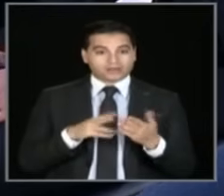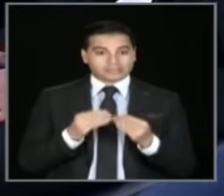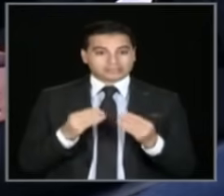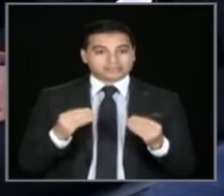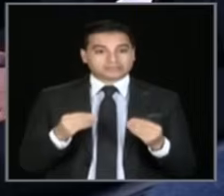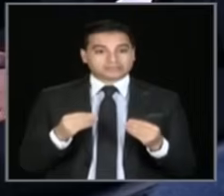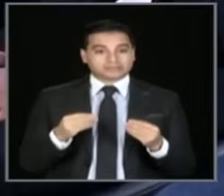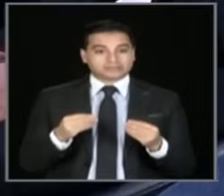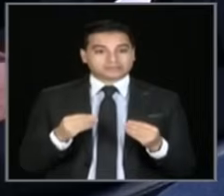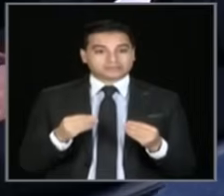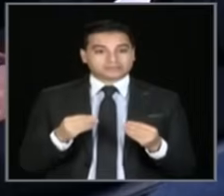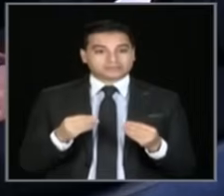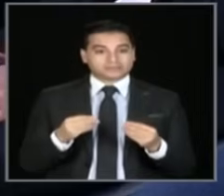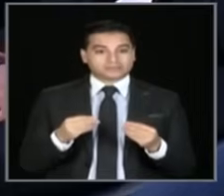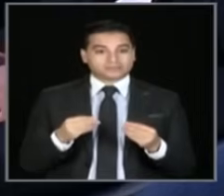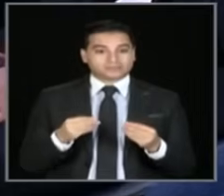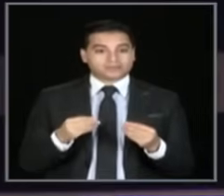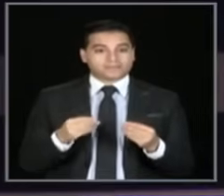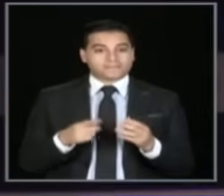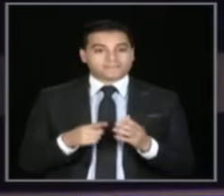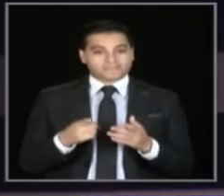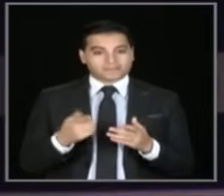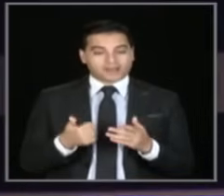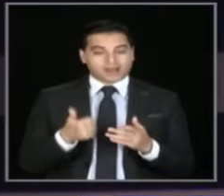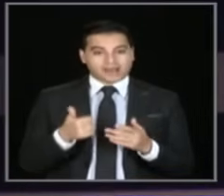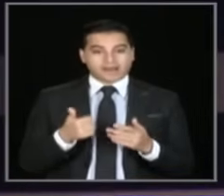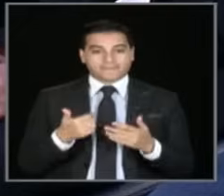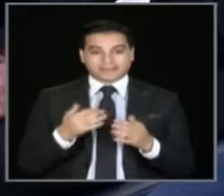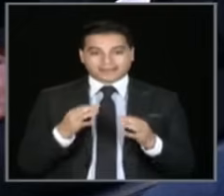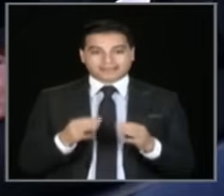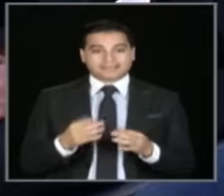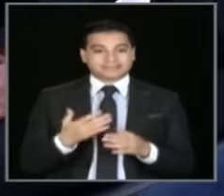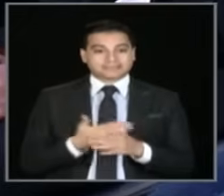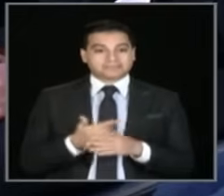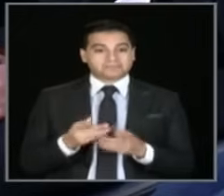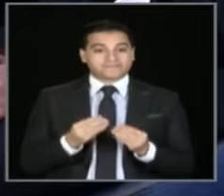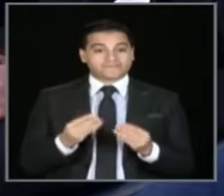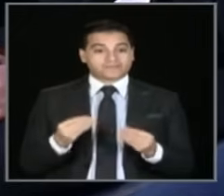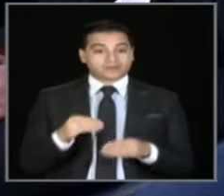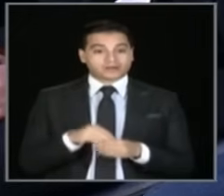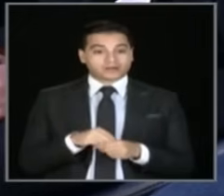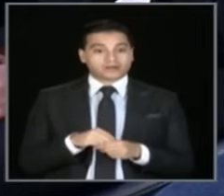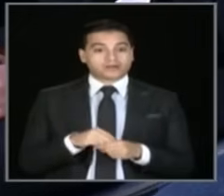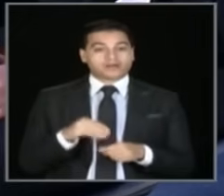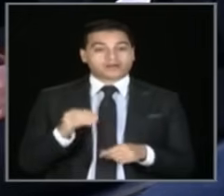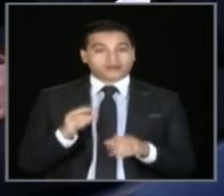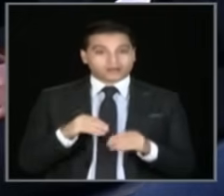كتير. قريتيه اكتر من مره؟ اكتر من مره. وعجبك؟ وعجبك جدا ان في حاجات بتحصل